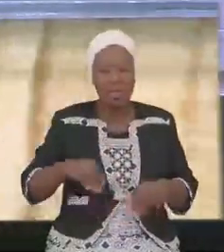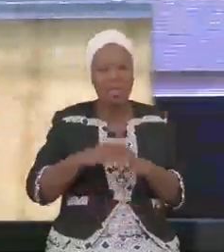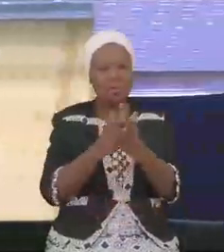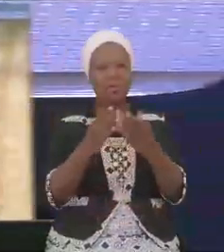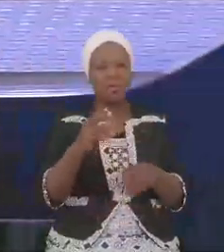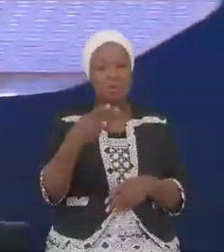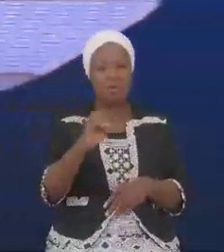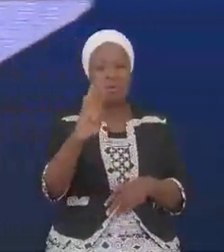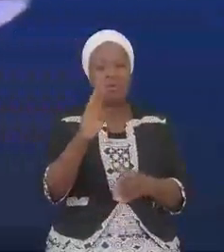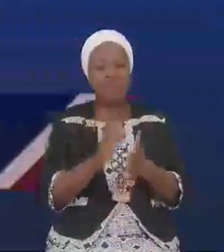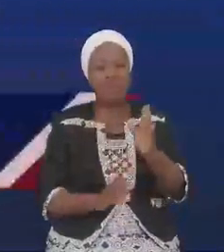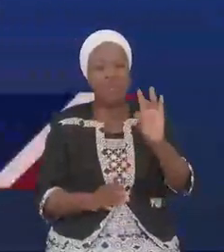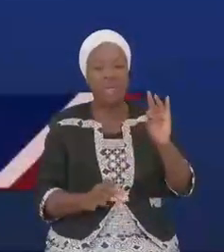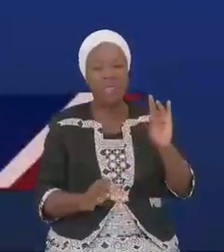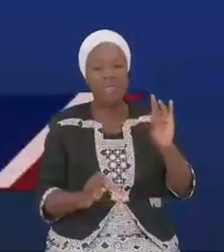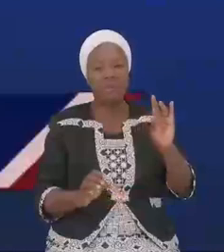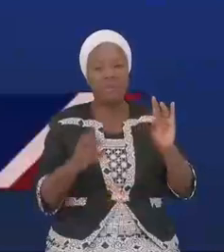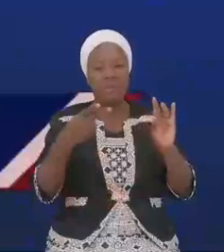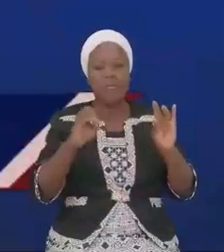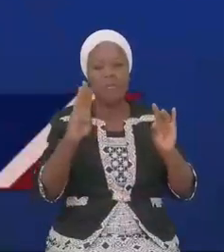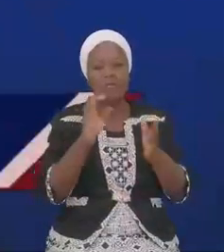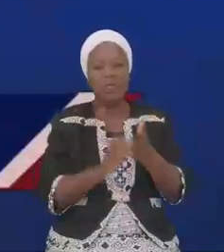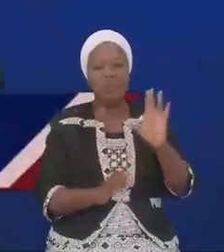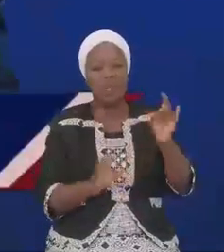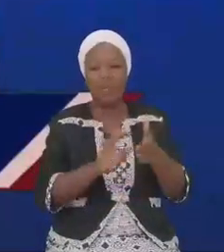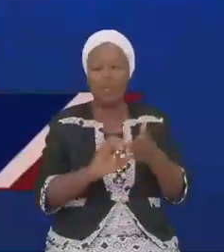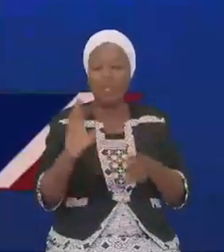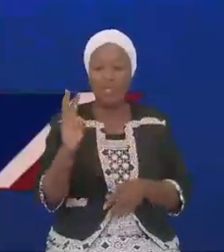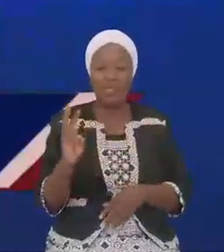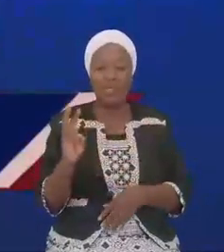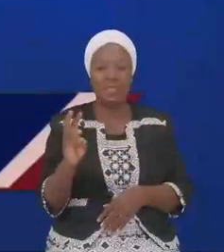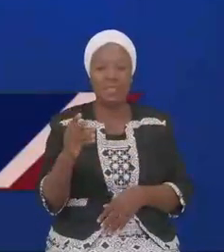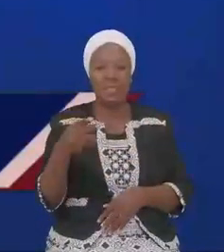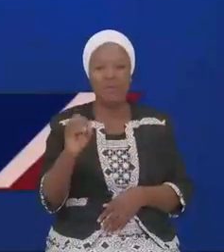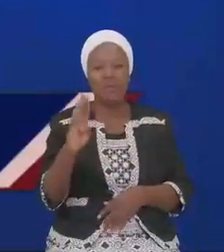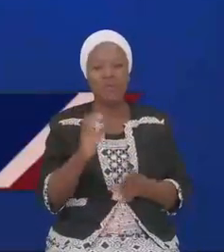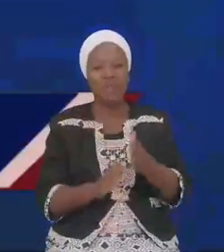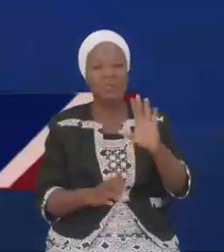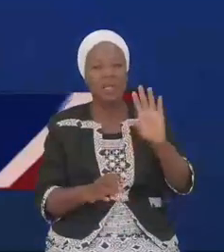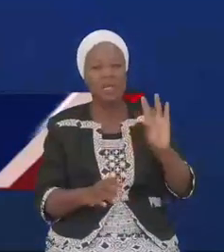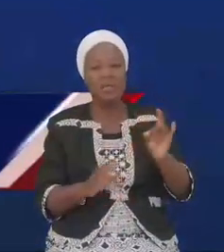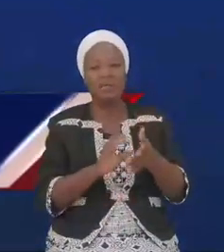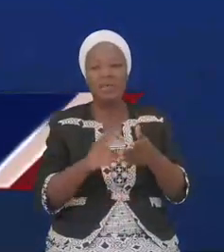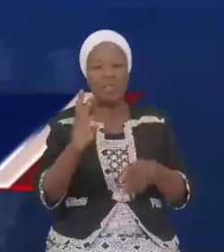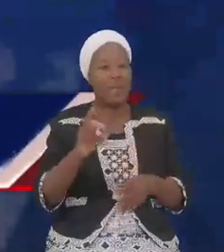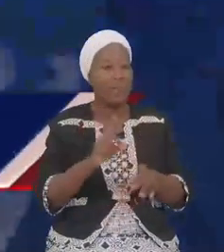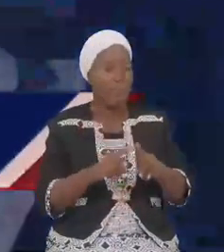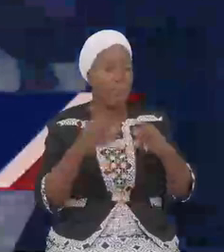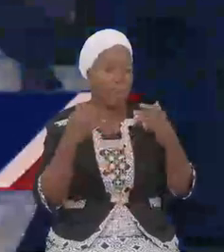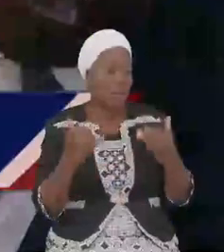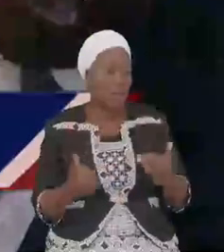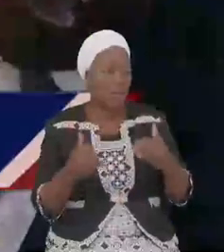allons aux Hébreux. Hébreux 8, verset 6. Hébreux chapitre 8, verset 6.